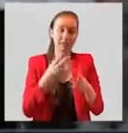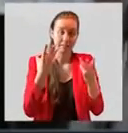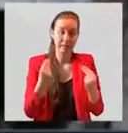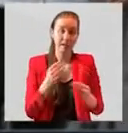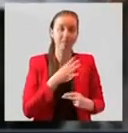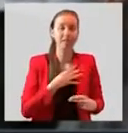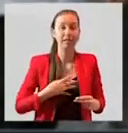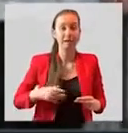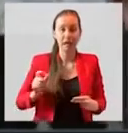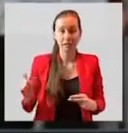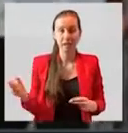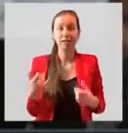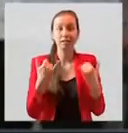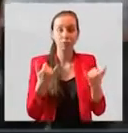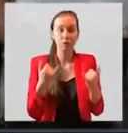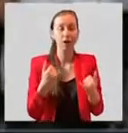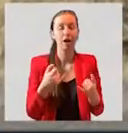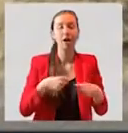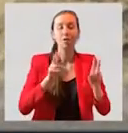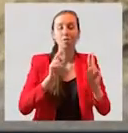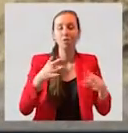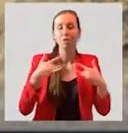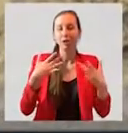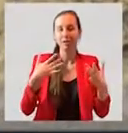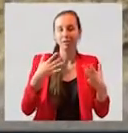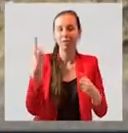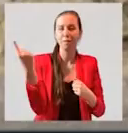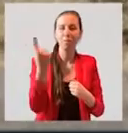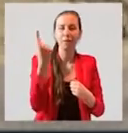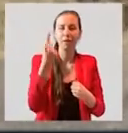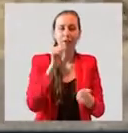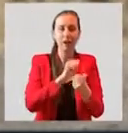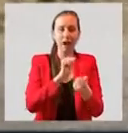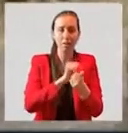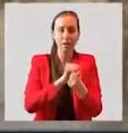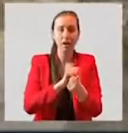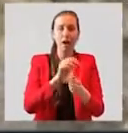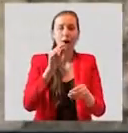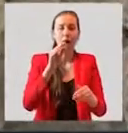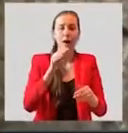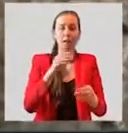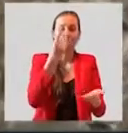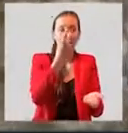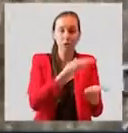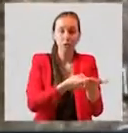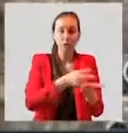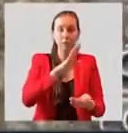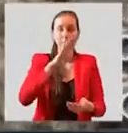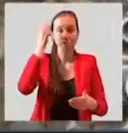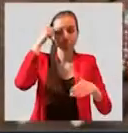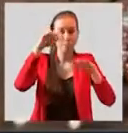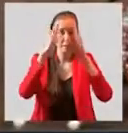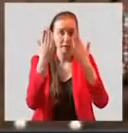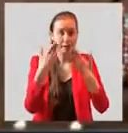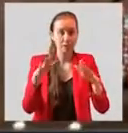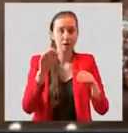собираются здесь в эти июльские дни ветераны. Сегодня повод особый. Заложен первый камень в памятник Победы. По этому